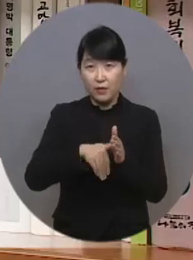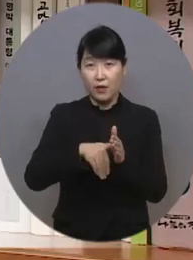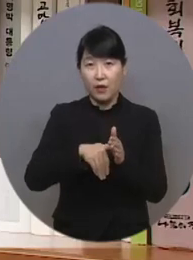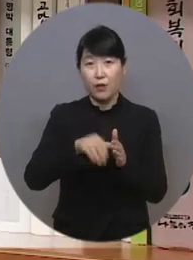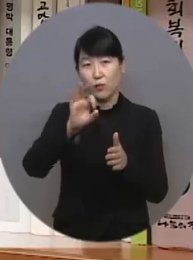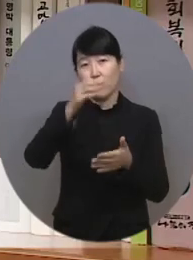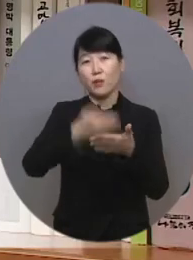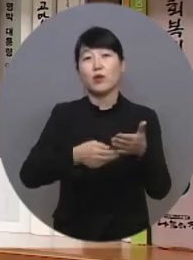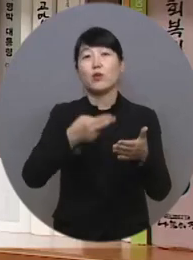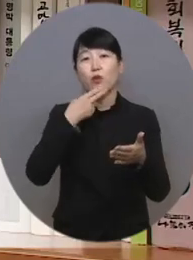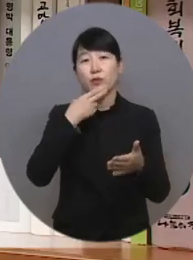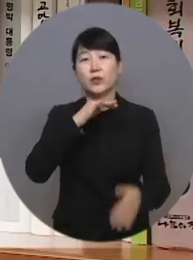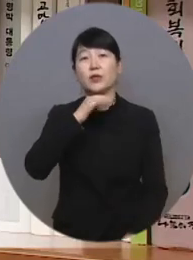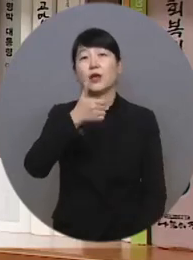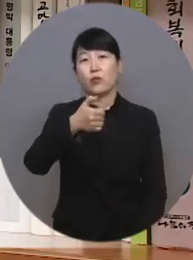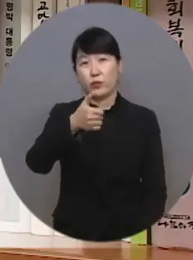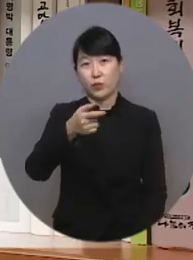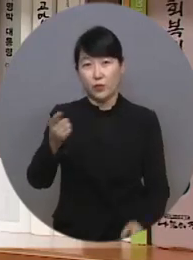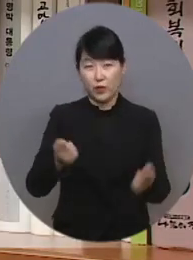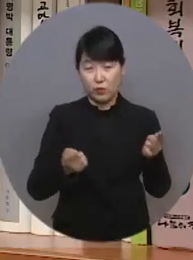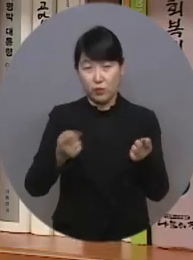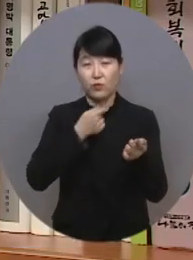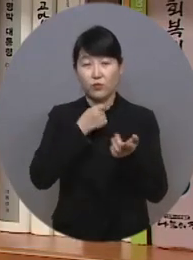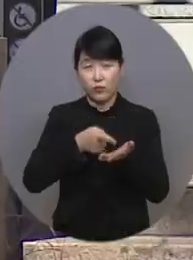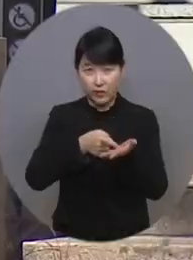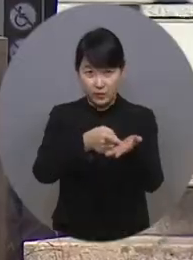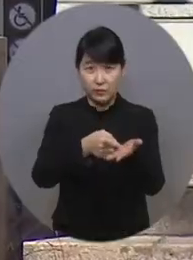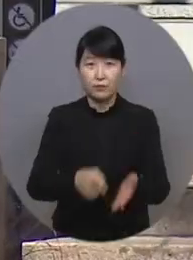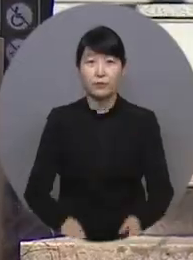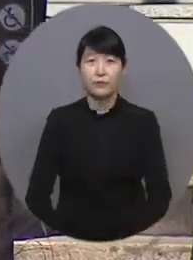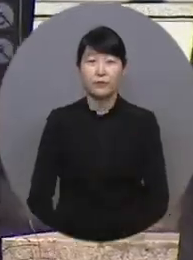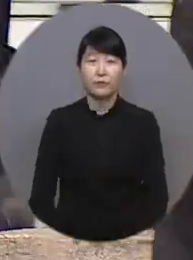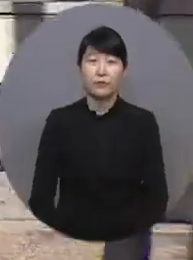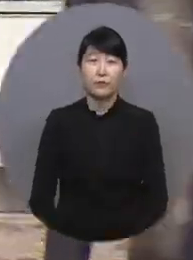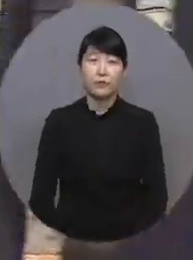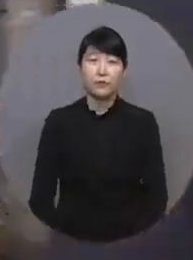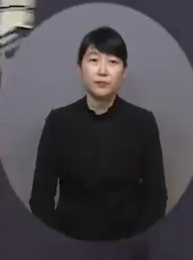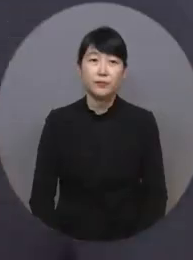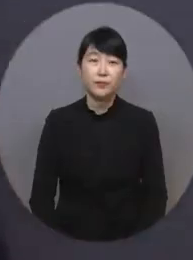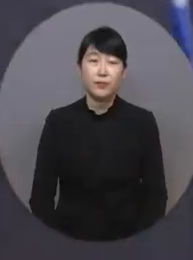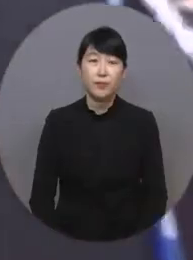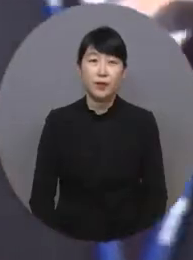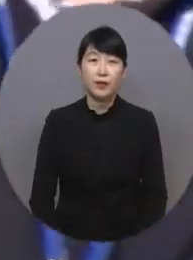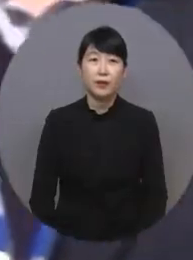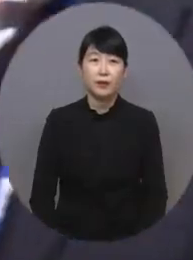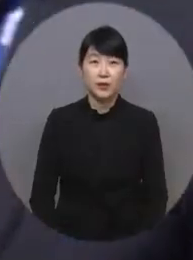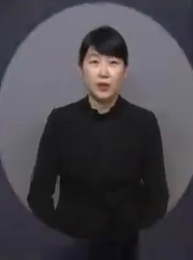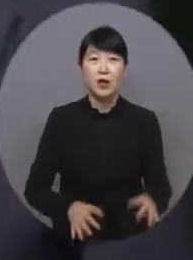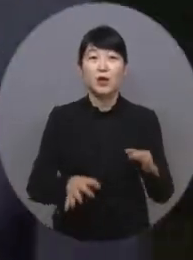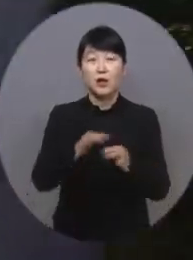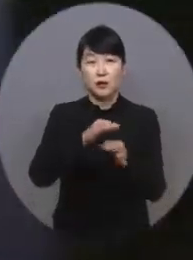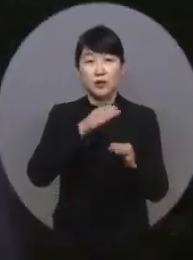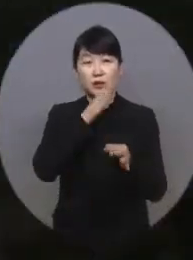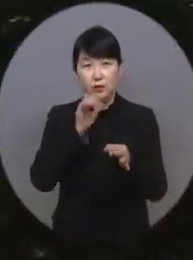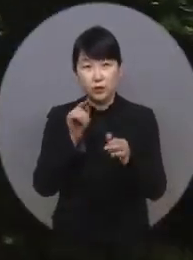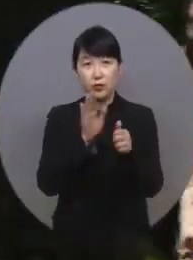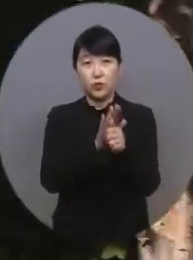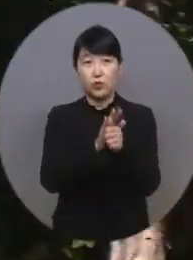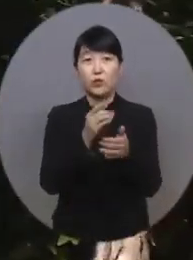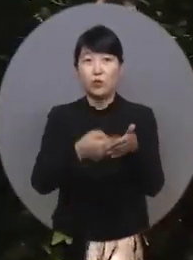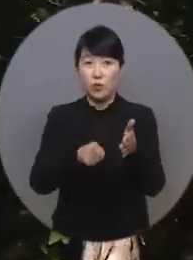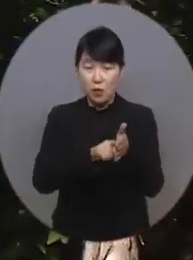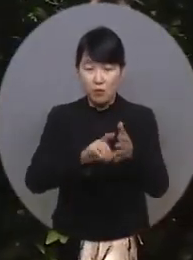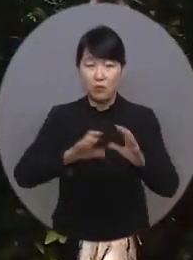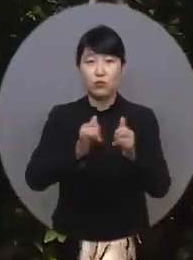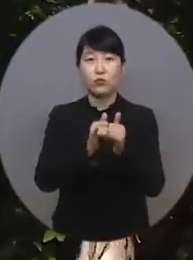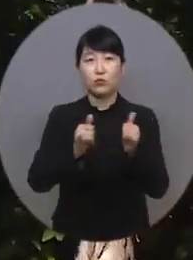연령을 55세로 하향 조정할 것을 요청했습니다. 안정적인 노후를 위한 연금제도, 국민과 취약계층을